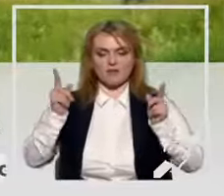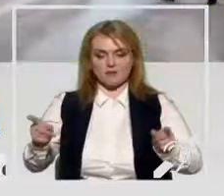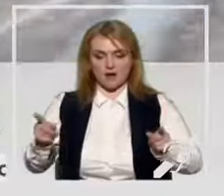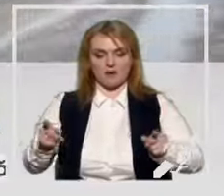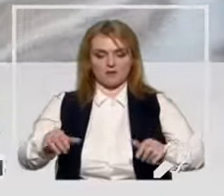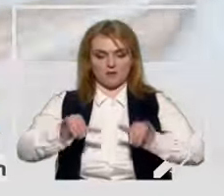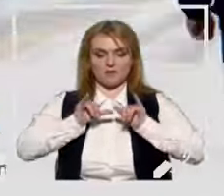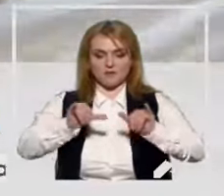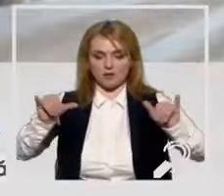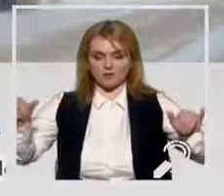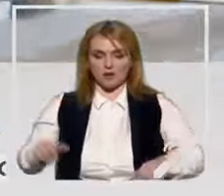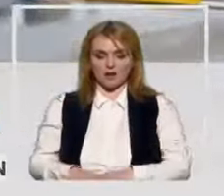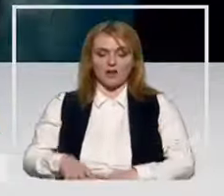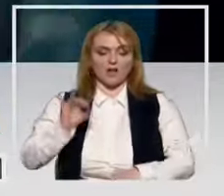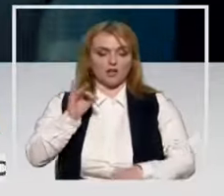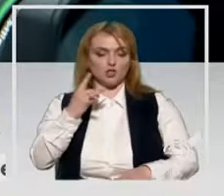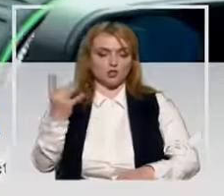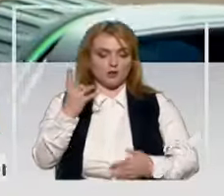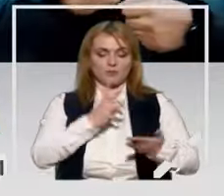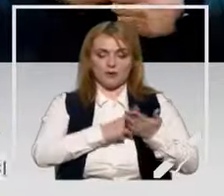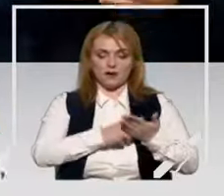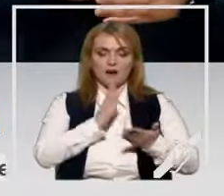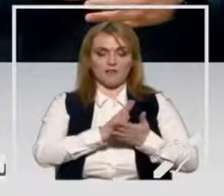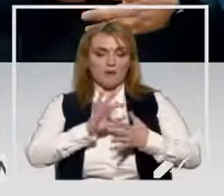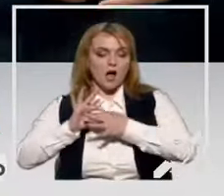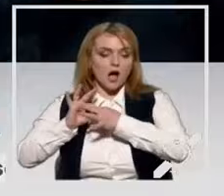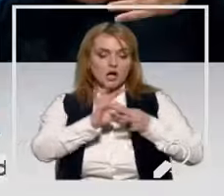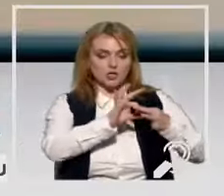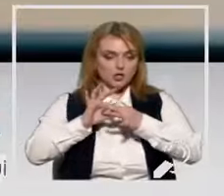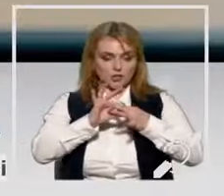o dovadă a legăturilor de suflet dintre Republica Moldova